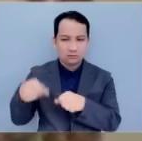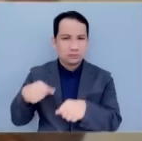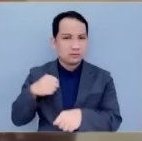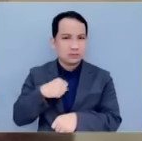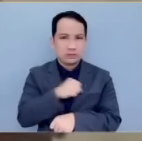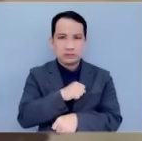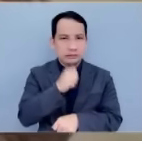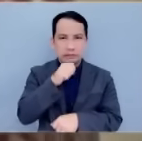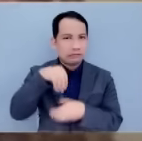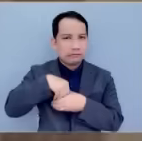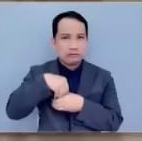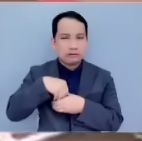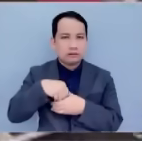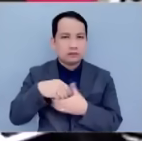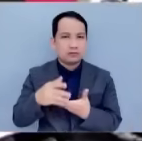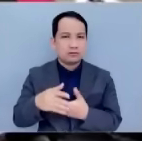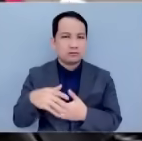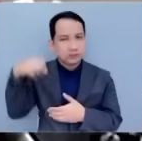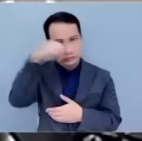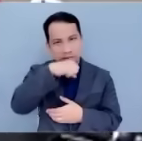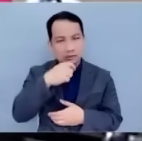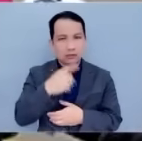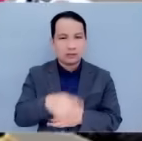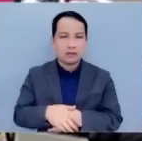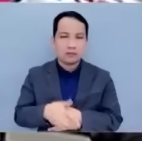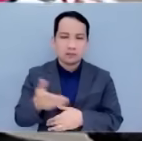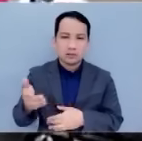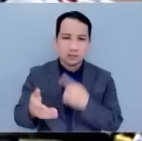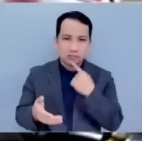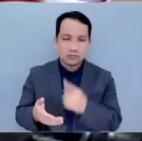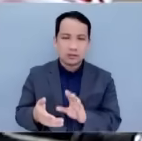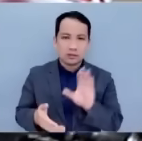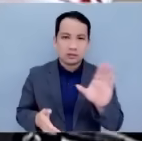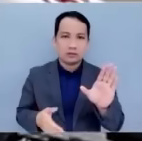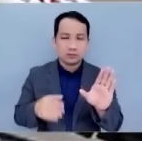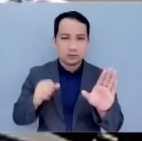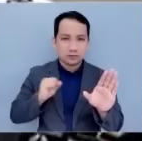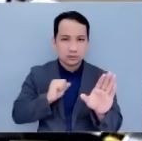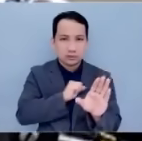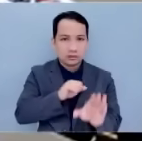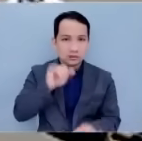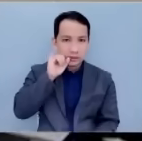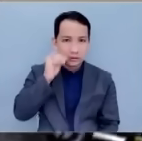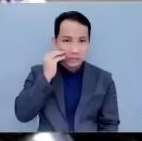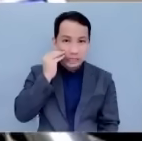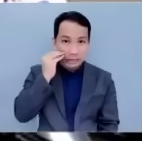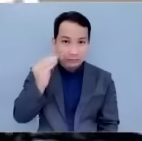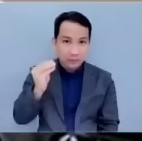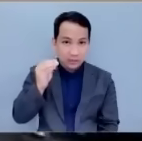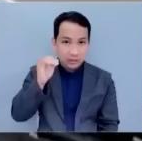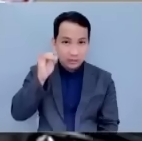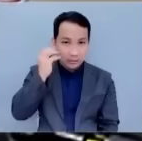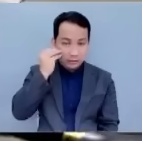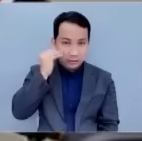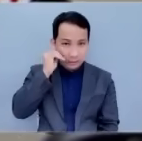the Senate. So strange. Sa bibig na mismo ni Senator Aimee Marcos ng galing na may nagpaplano na naman daw